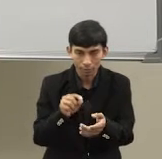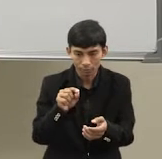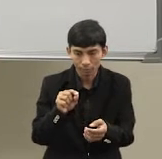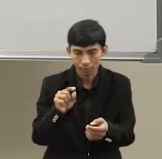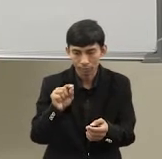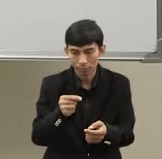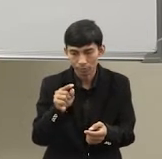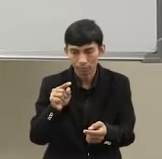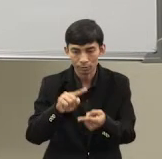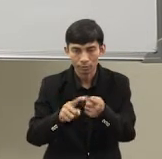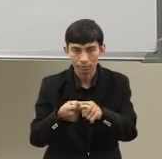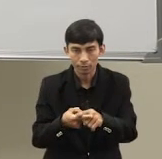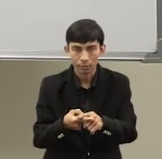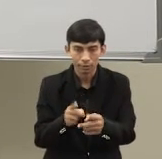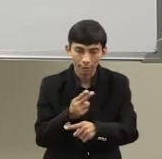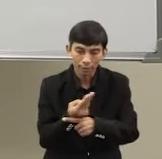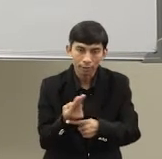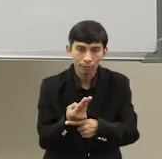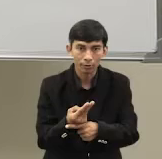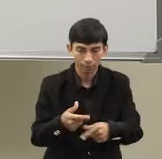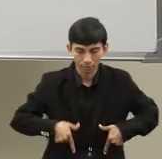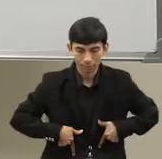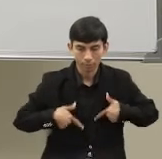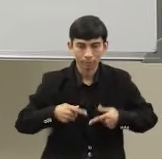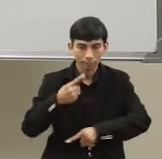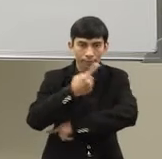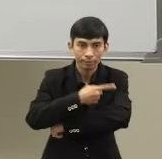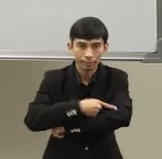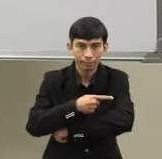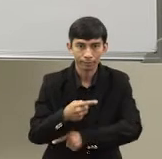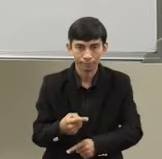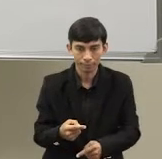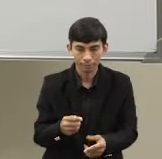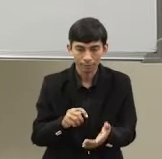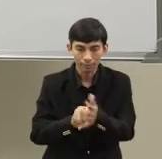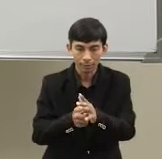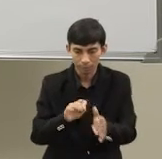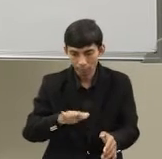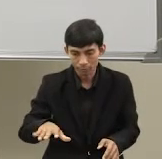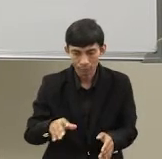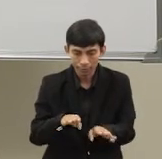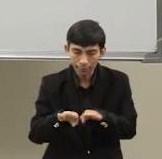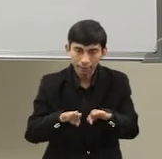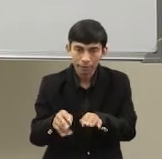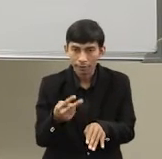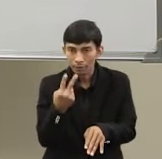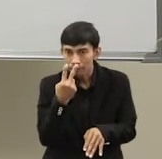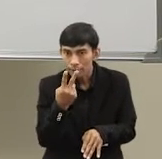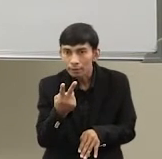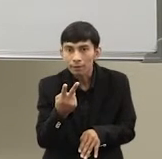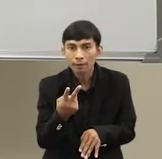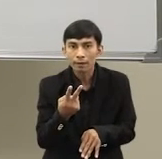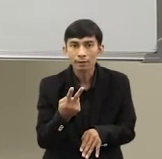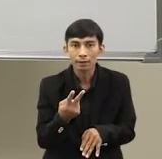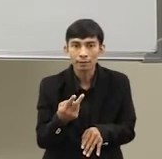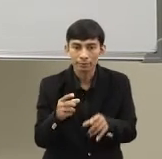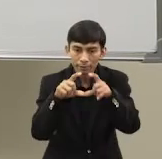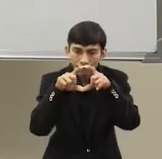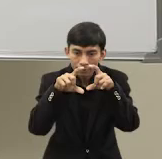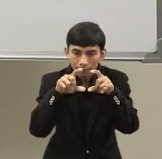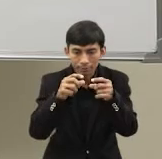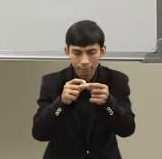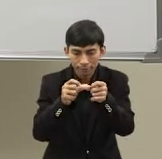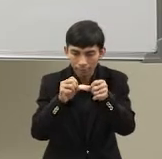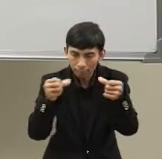vót nơi khnóng cà rốt nơi bị chạm thay rồi bỏ cồn hãy nơi pe đại cồn đào từ nào mà nấy pe đại cồn khơi chia là bạc